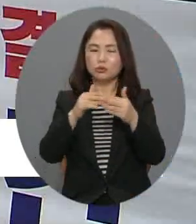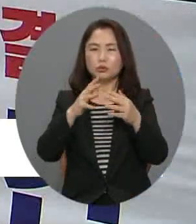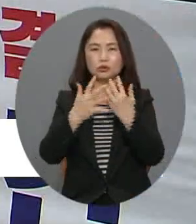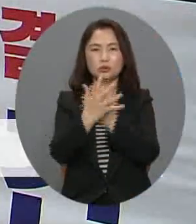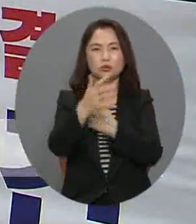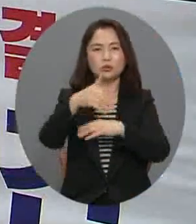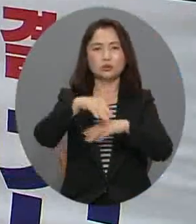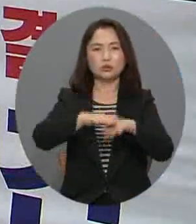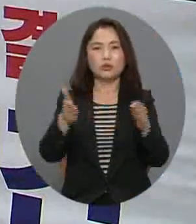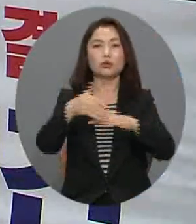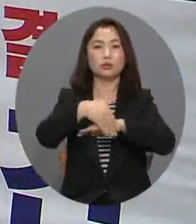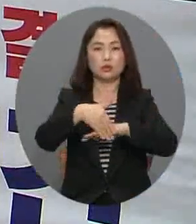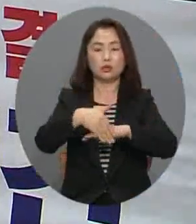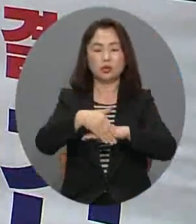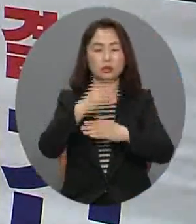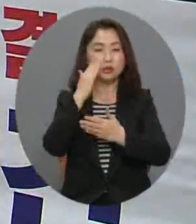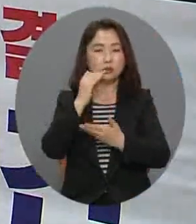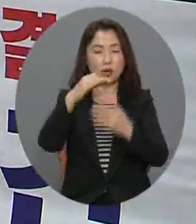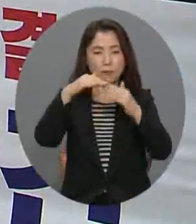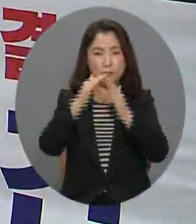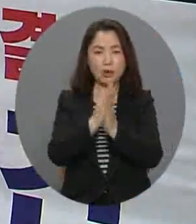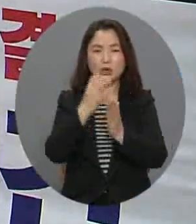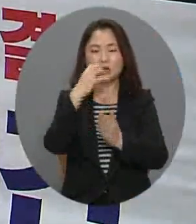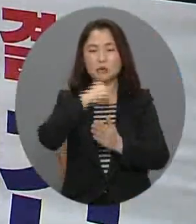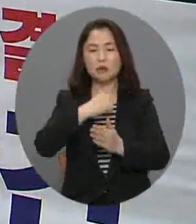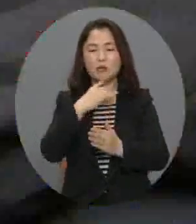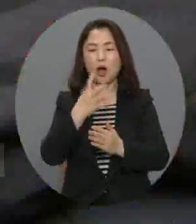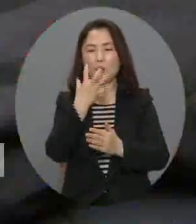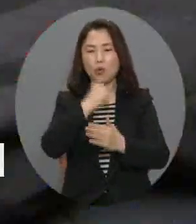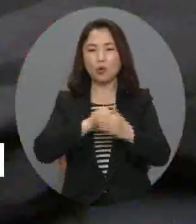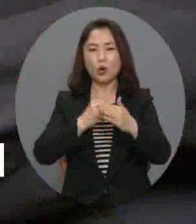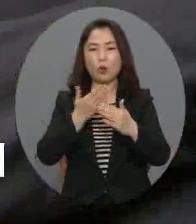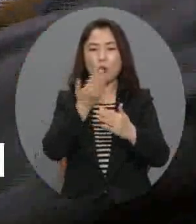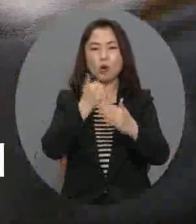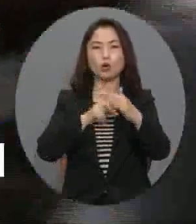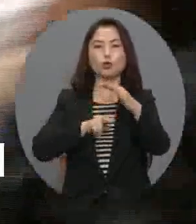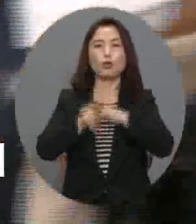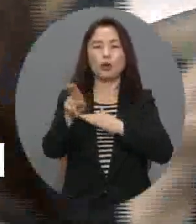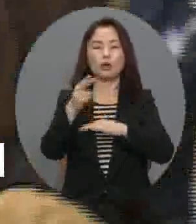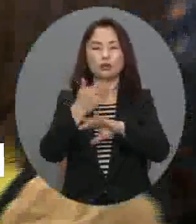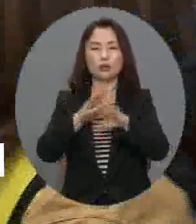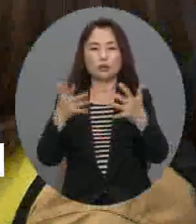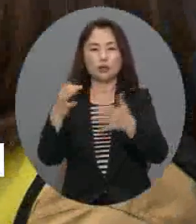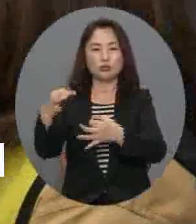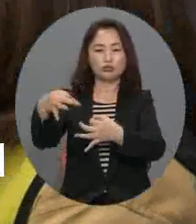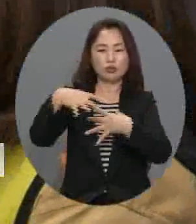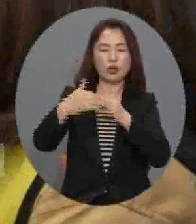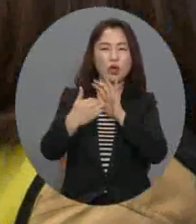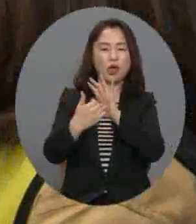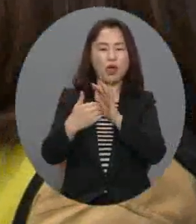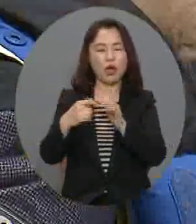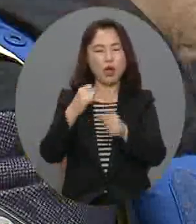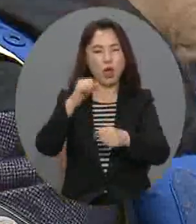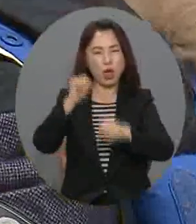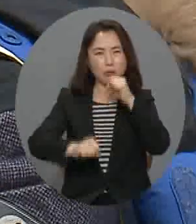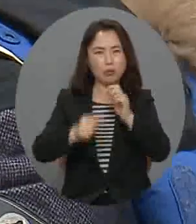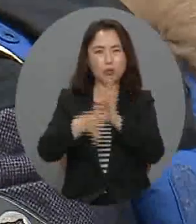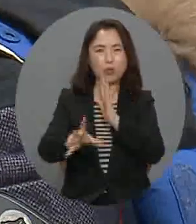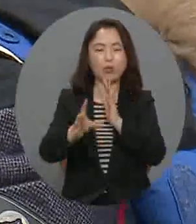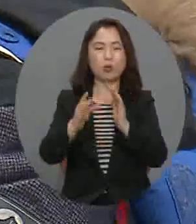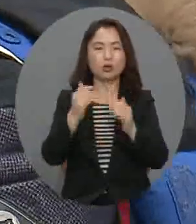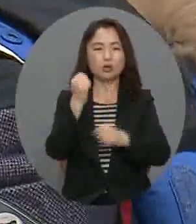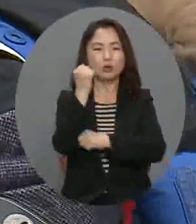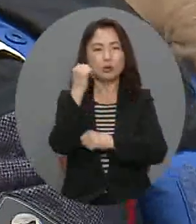했습니다. 흑자 폐업과 이익만 챙기고 떠나는 이른바 먹튀 해외 투기 자본의 횡포와 노동 기본권